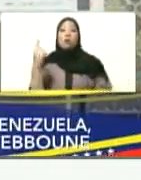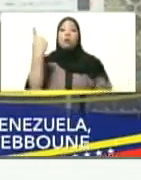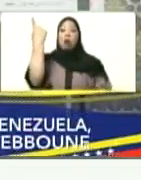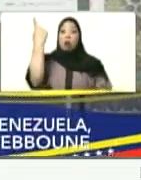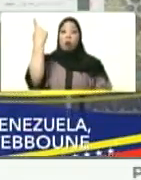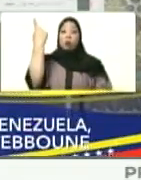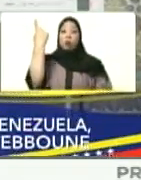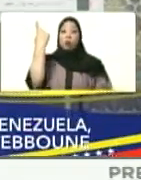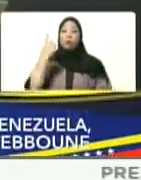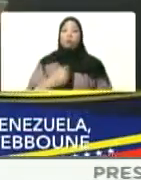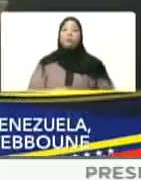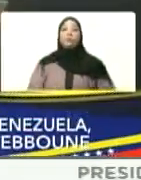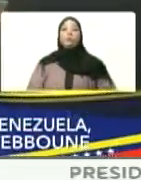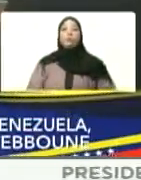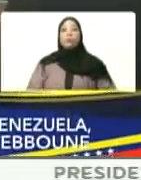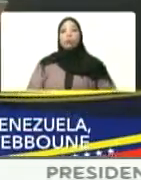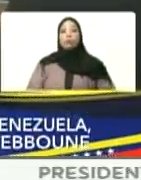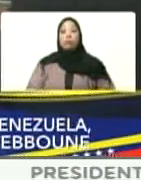والتنمية.